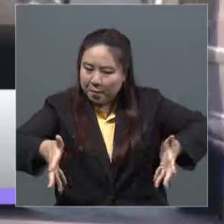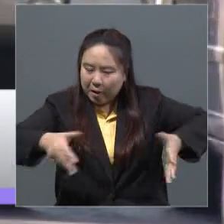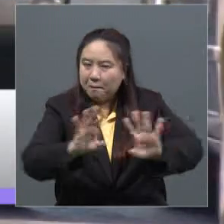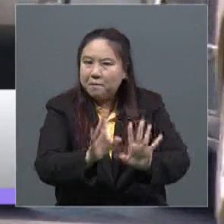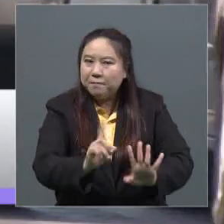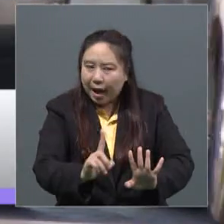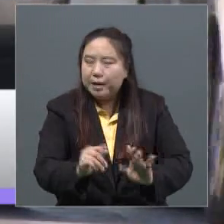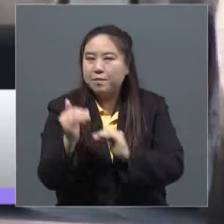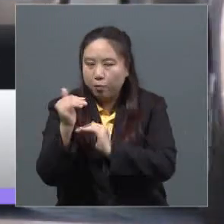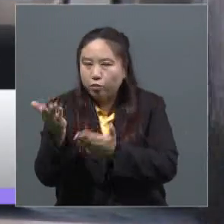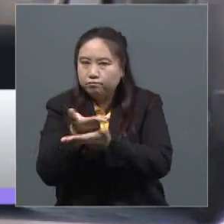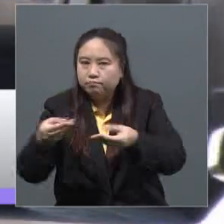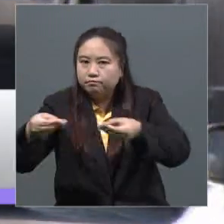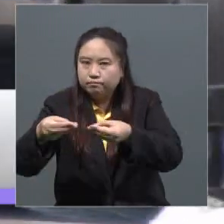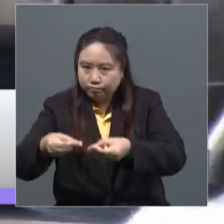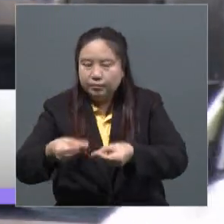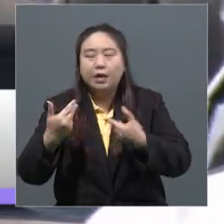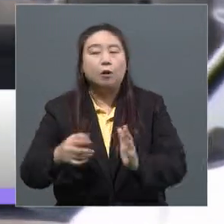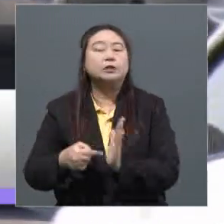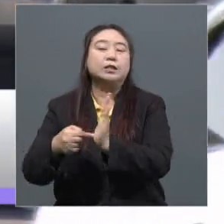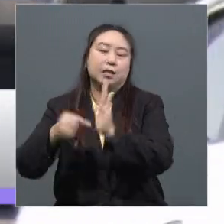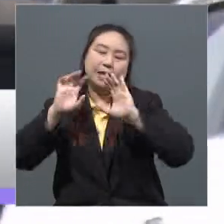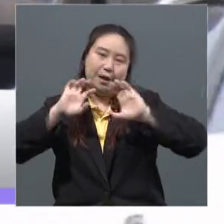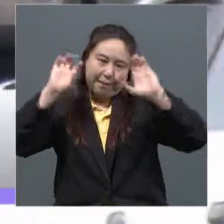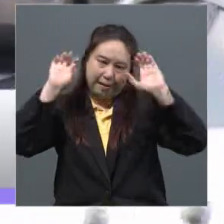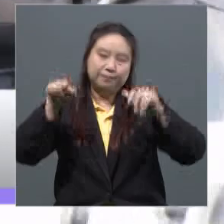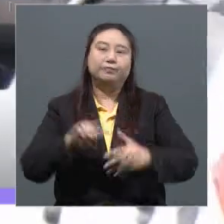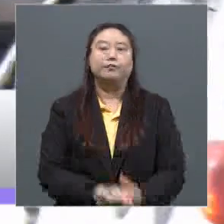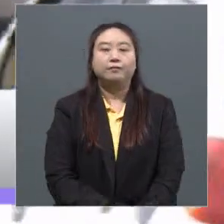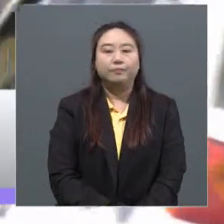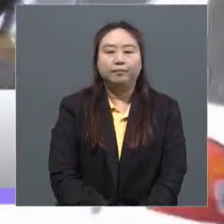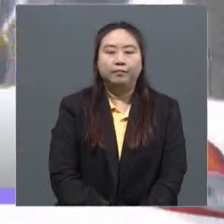ในฐานะรัฐบาลเพื่อนำไปสู่การแก้ไขปัญหาพงพางอย่างยั่งยืนครับ